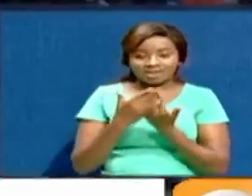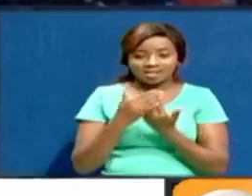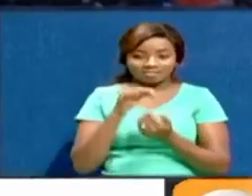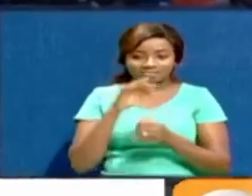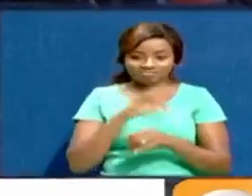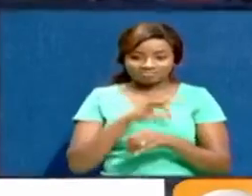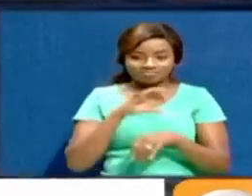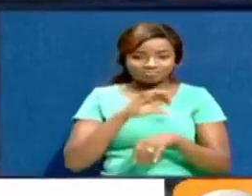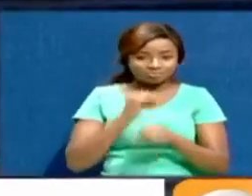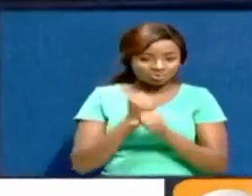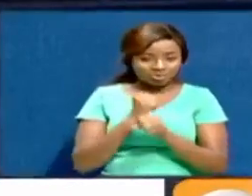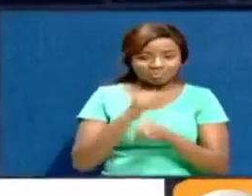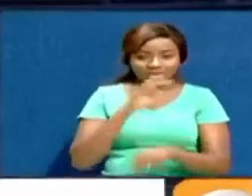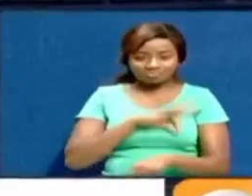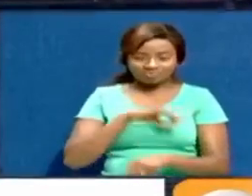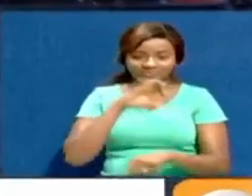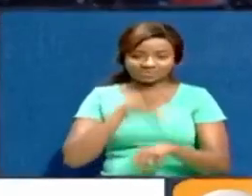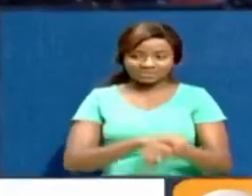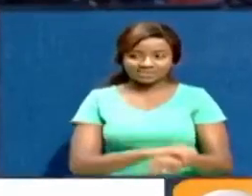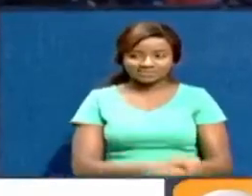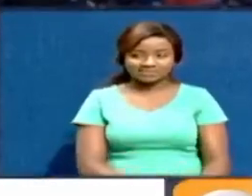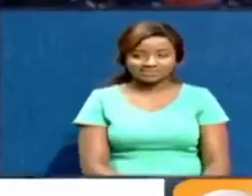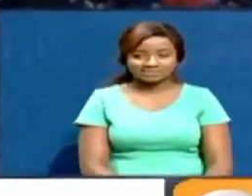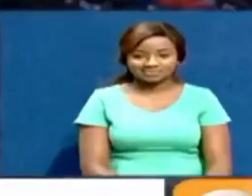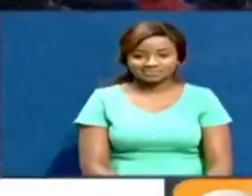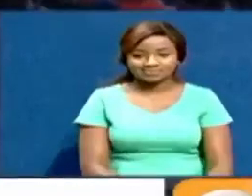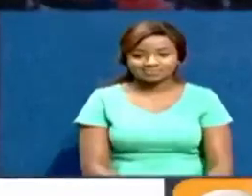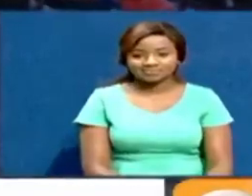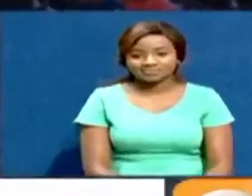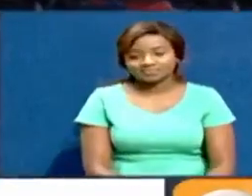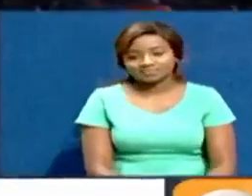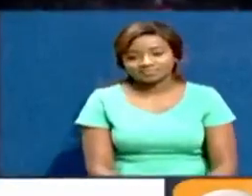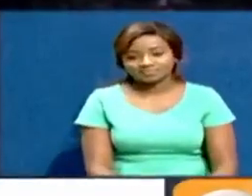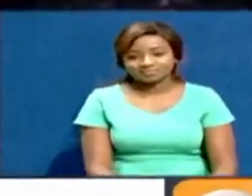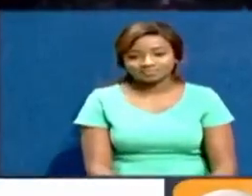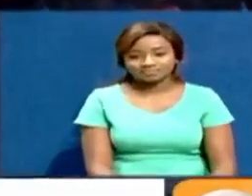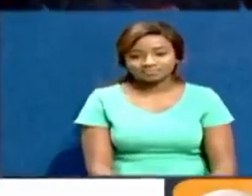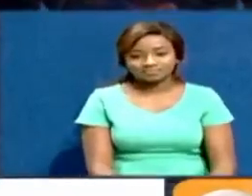kwa vizazi vijavyo. Laura Otieno, Runinga ya Citizen.